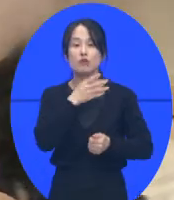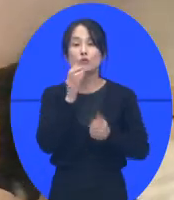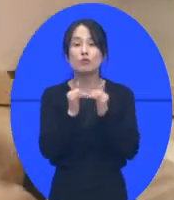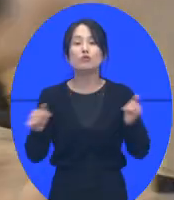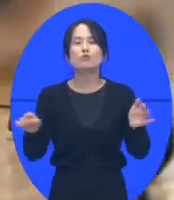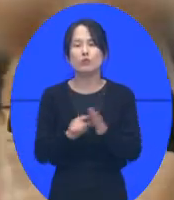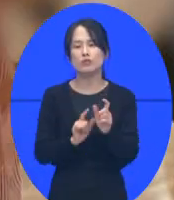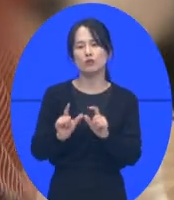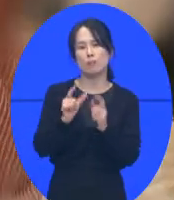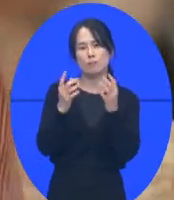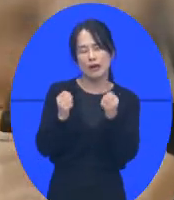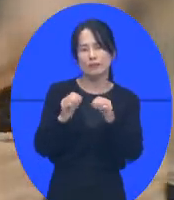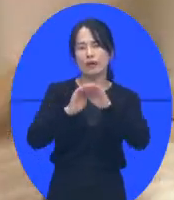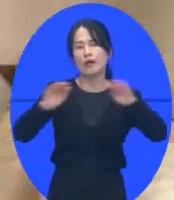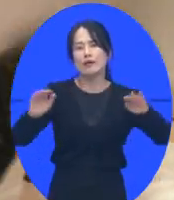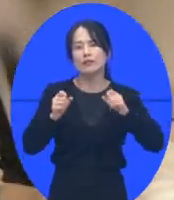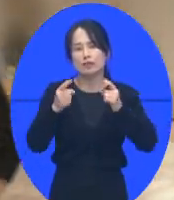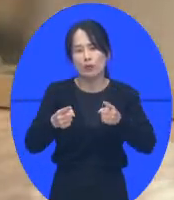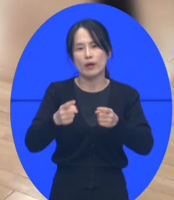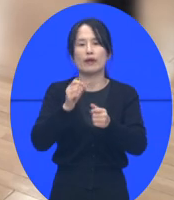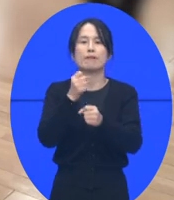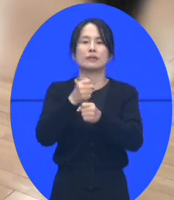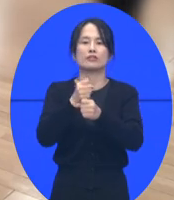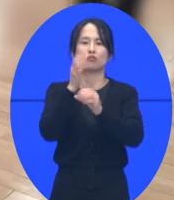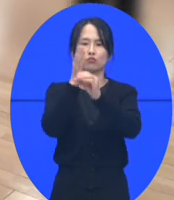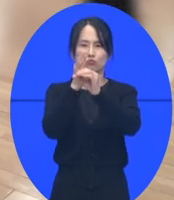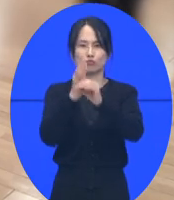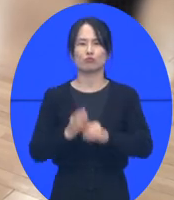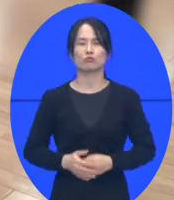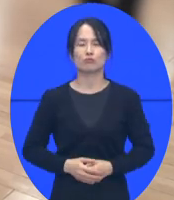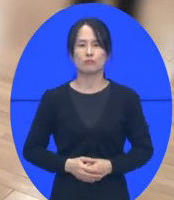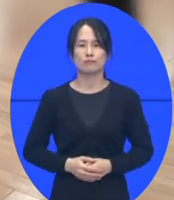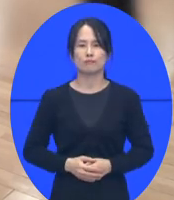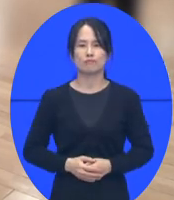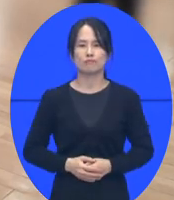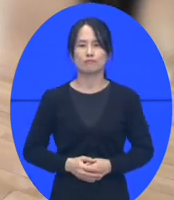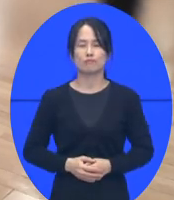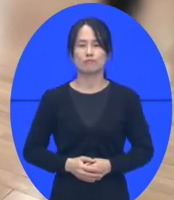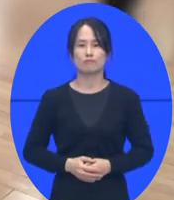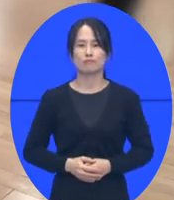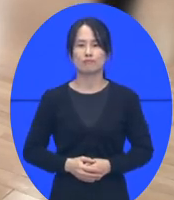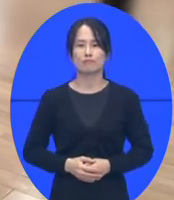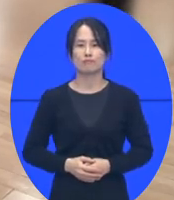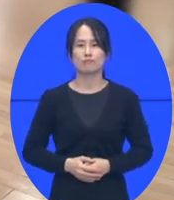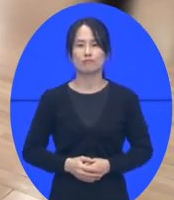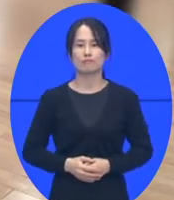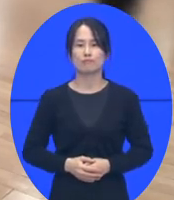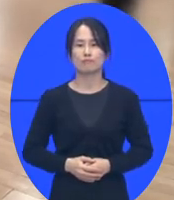어르신들을 위해 더 많고 고른 기회를 만들어내고 있습니다. GTV 뉴스 이슬비입니다.